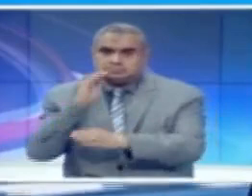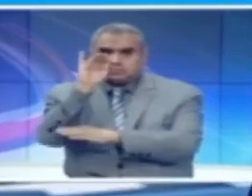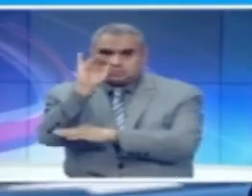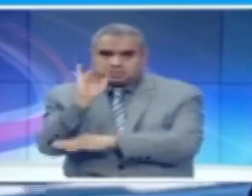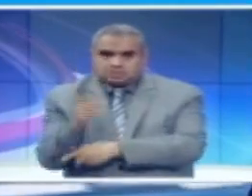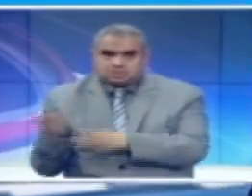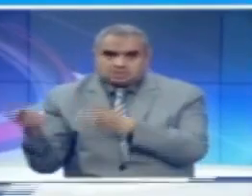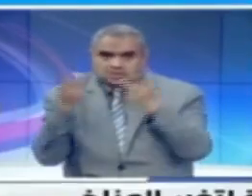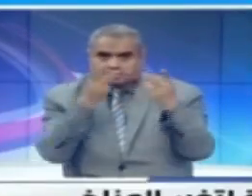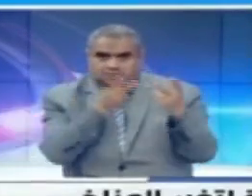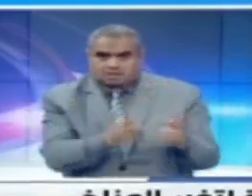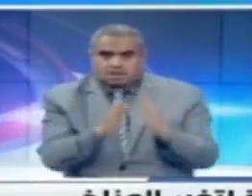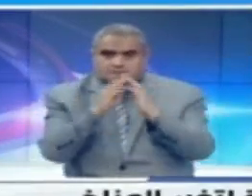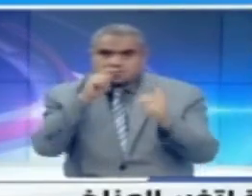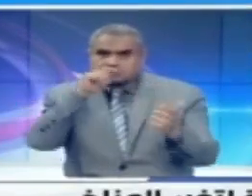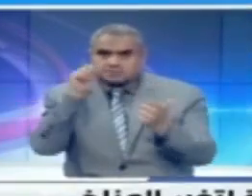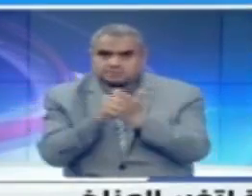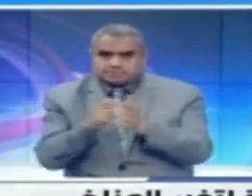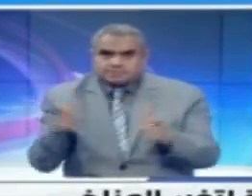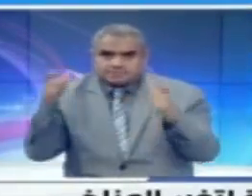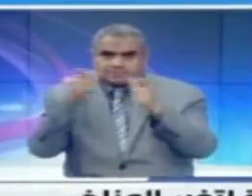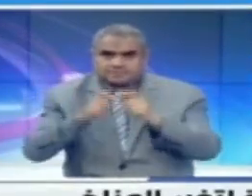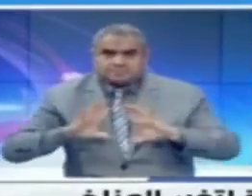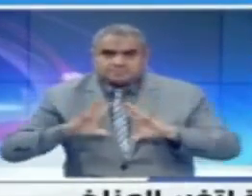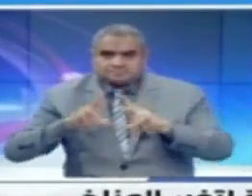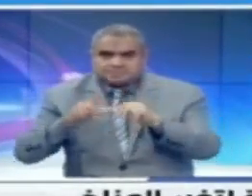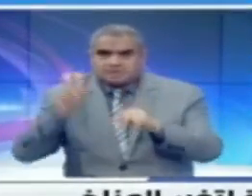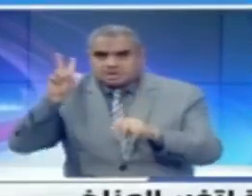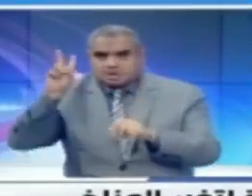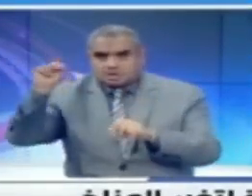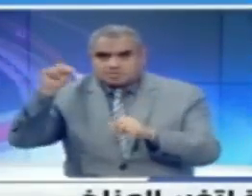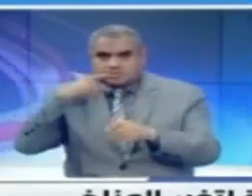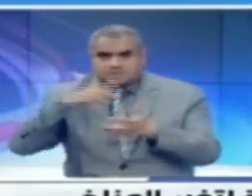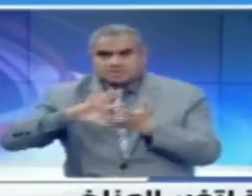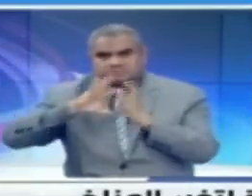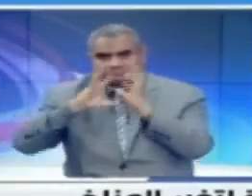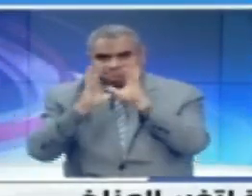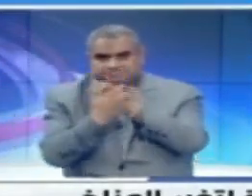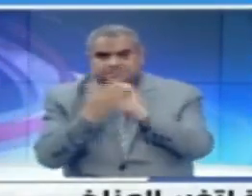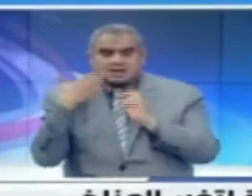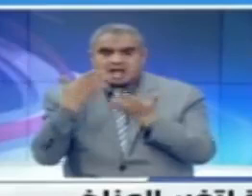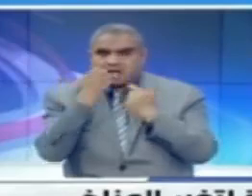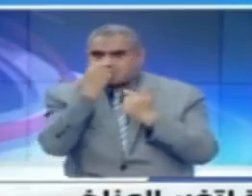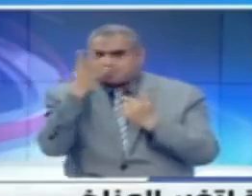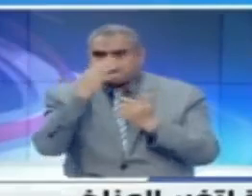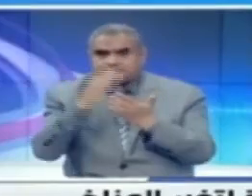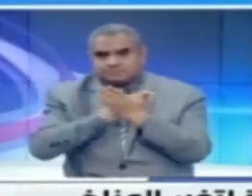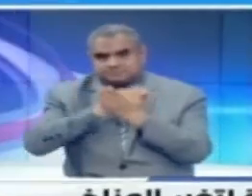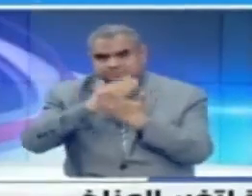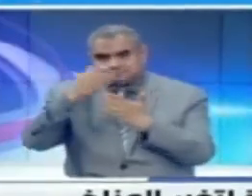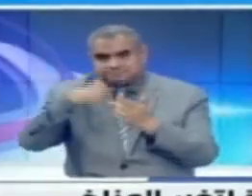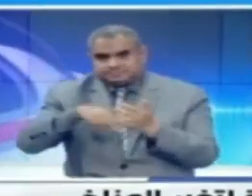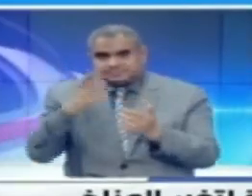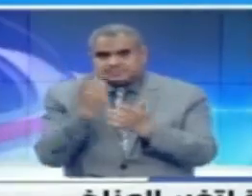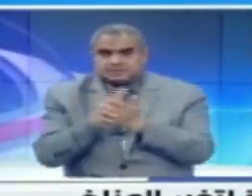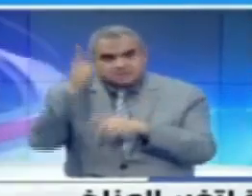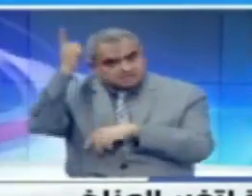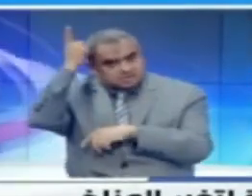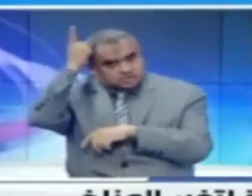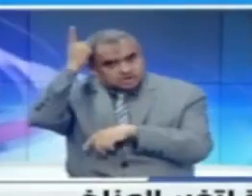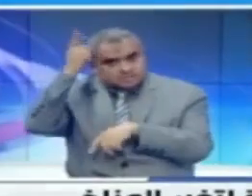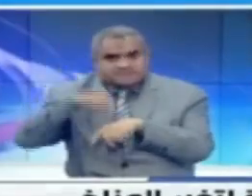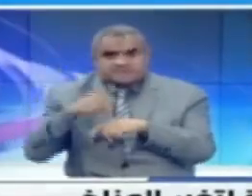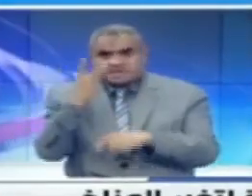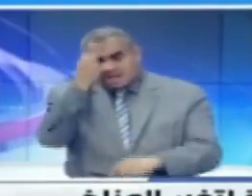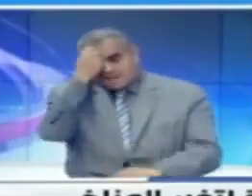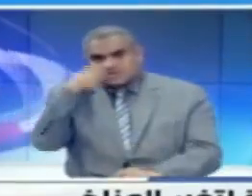تستضيف مصر رسميا مؤتمر الأطراف لاتفاقية الأمم المتحدة لتغير المناخ القادم كوب 27 بشرم الشيخ